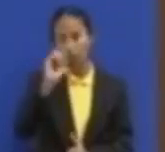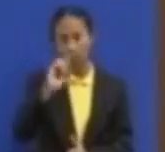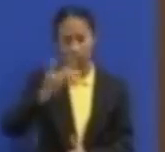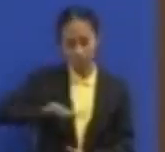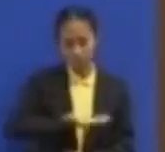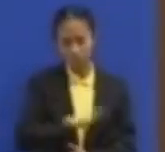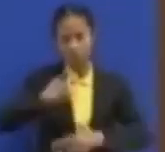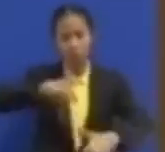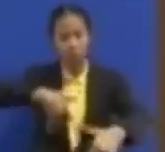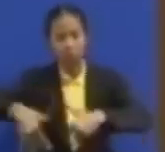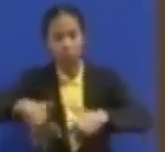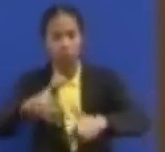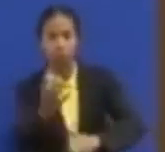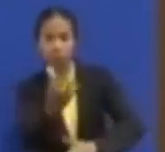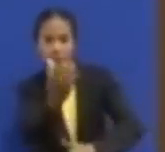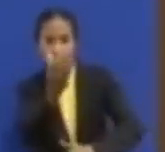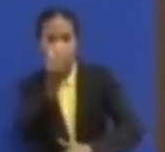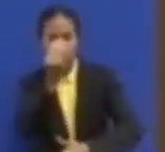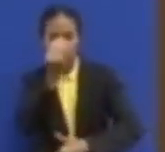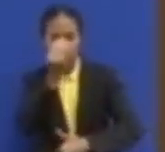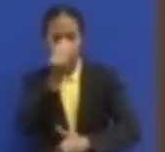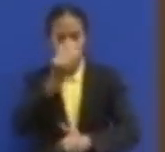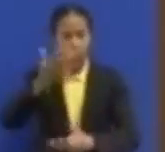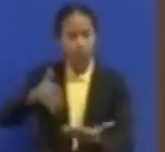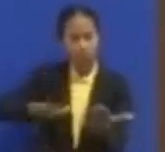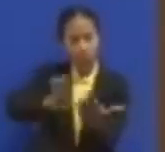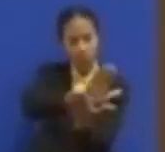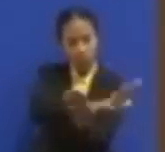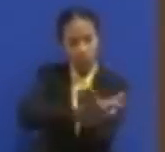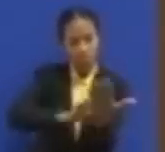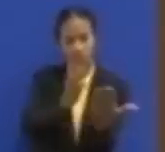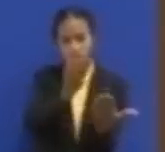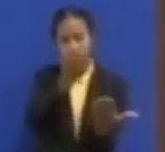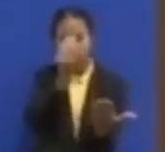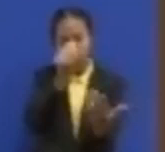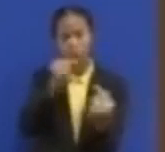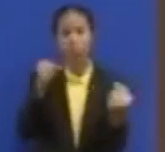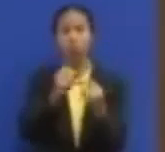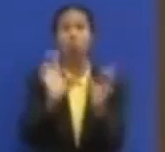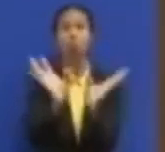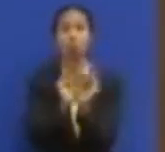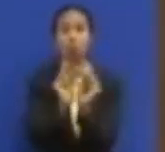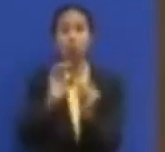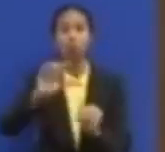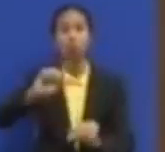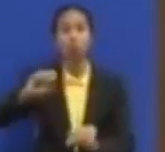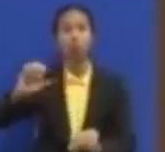ได้รับทราบราชการอย่างทั่วถึงในการประชุมสภาผู้แทนราษฎร